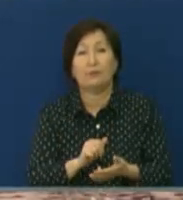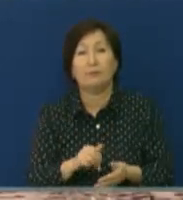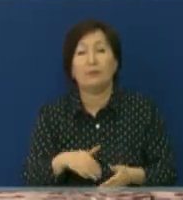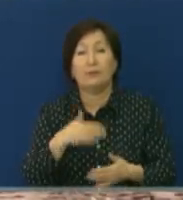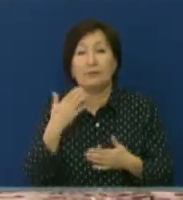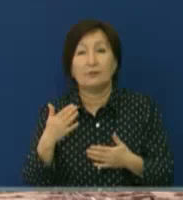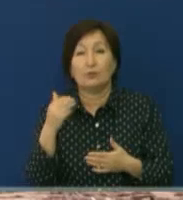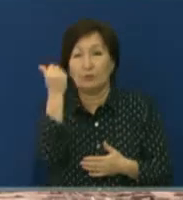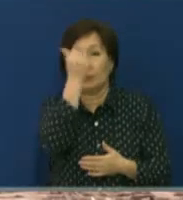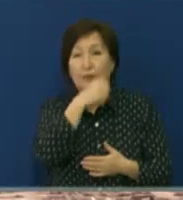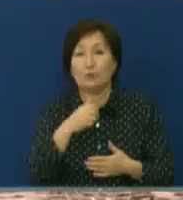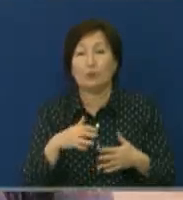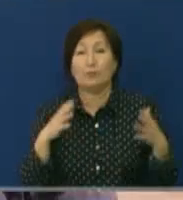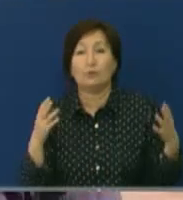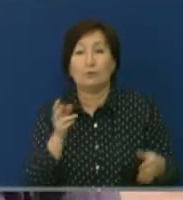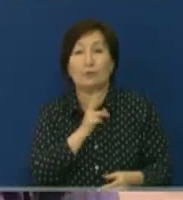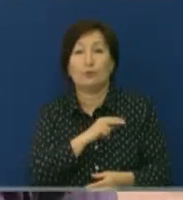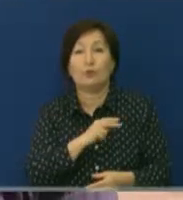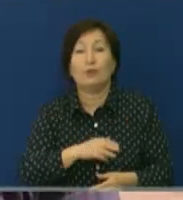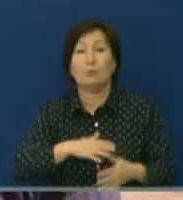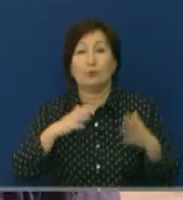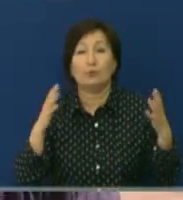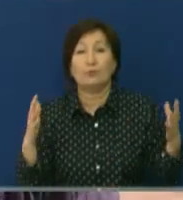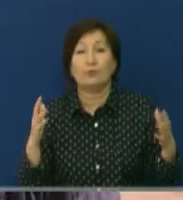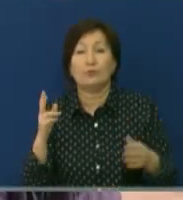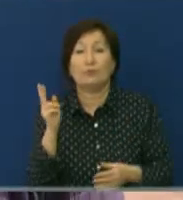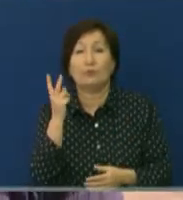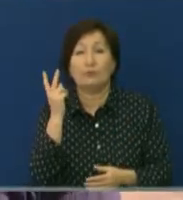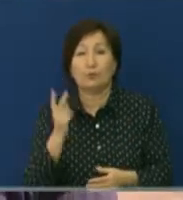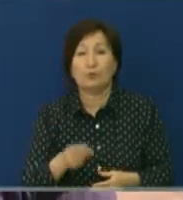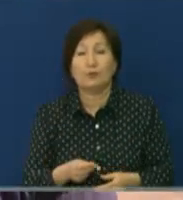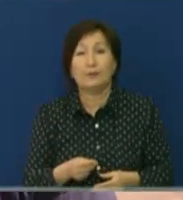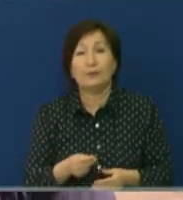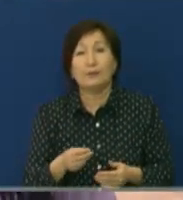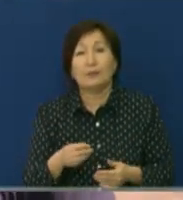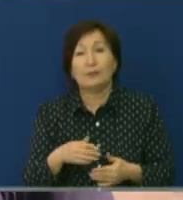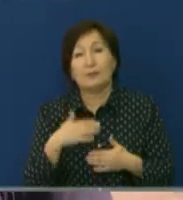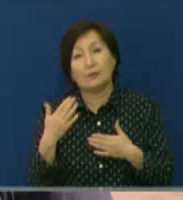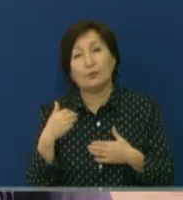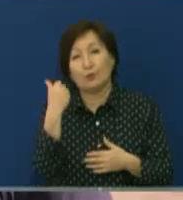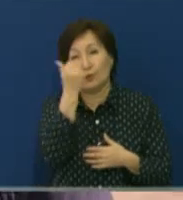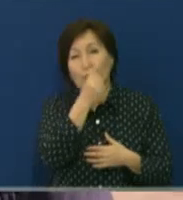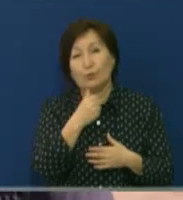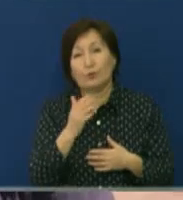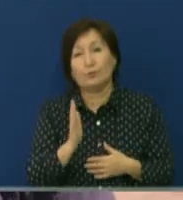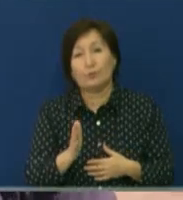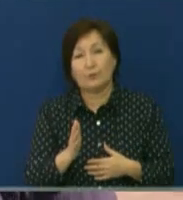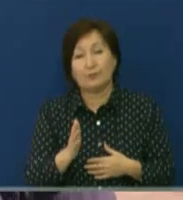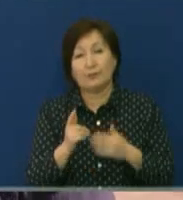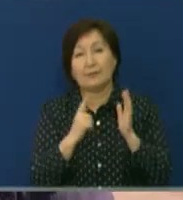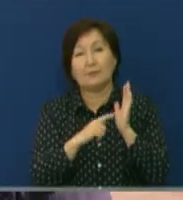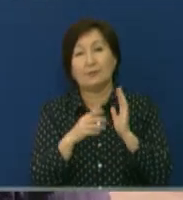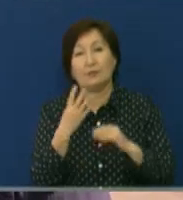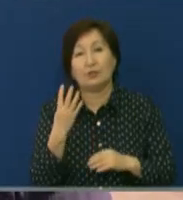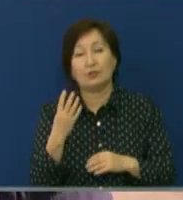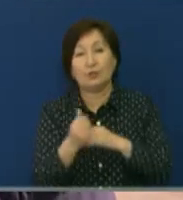работ будет увеличен вдвое пришла сжал воздействует на следующий год мы должны сделать 74 улице с охватом